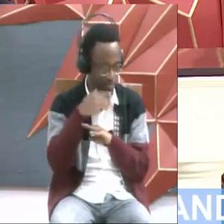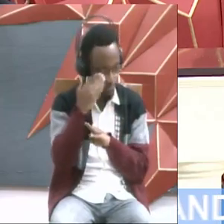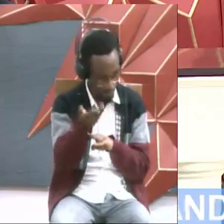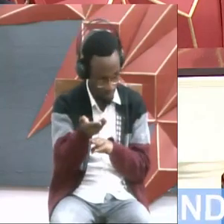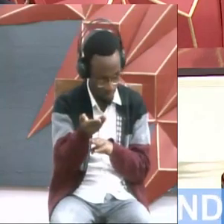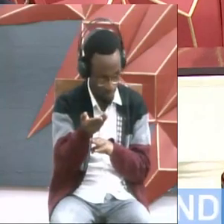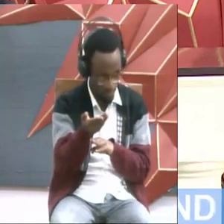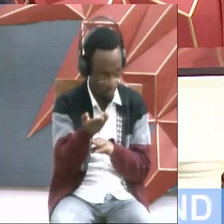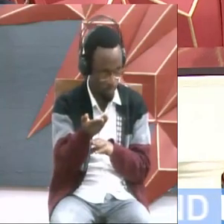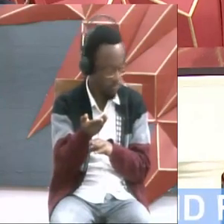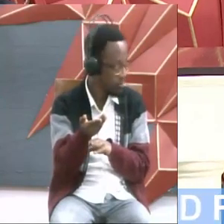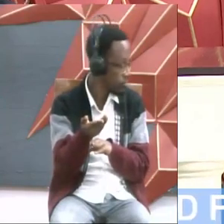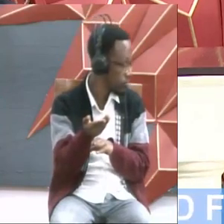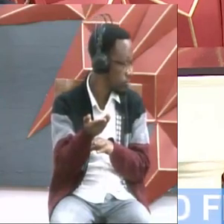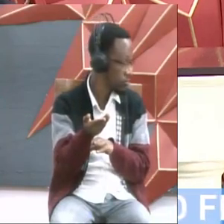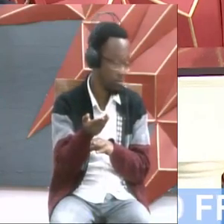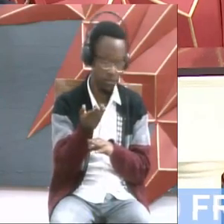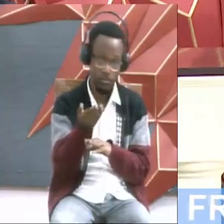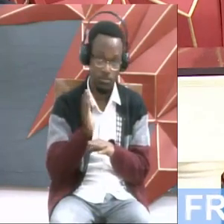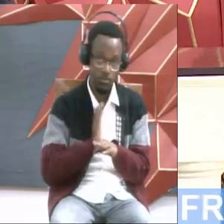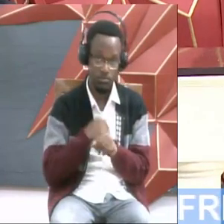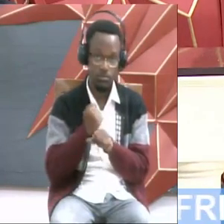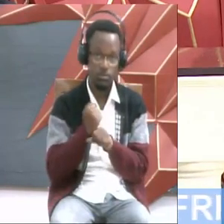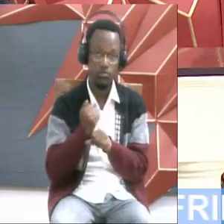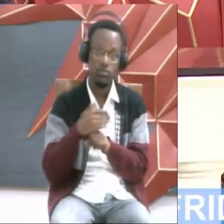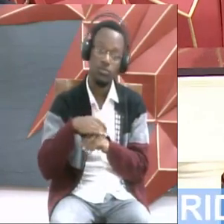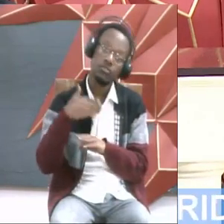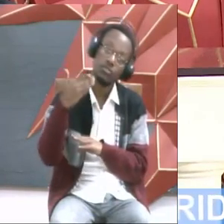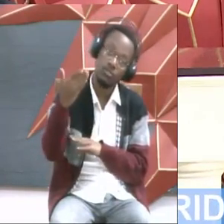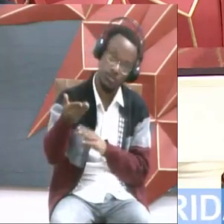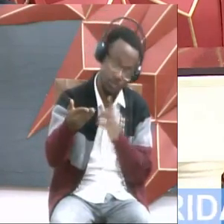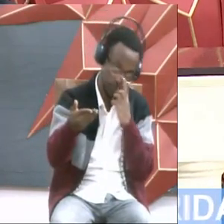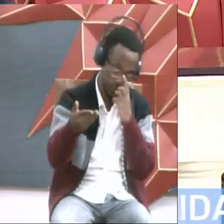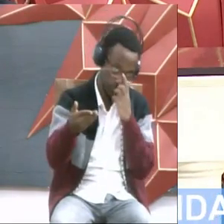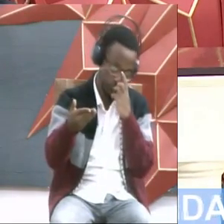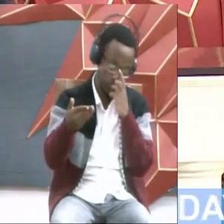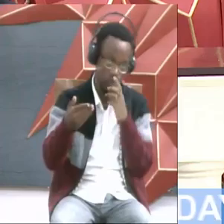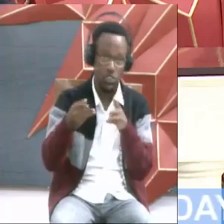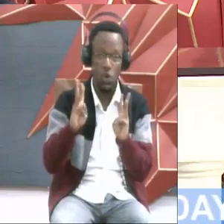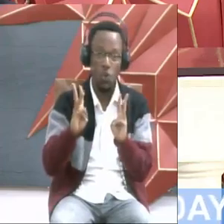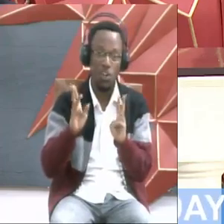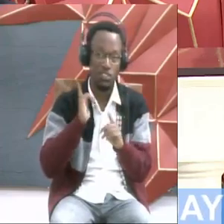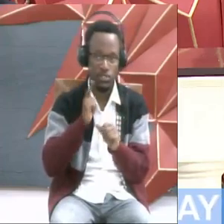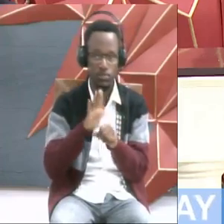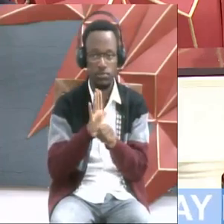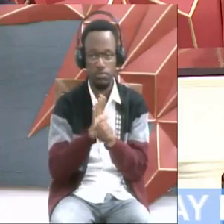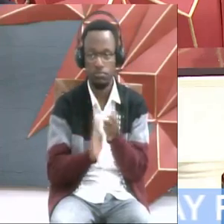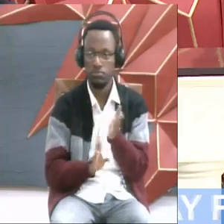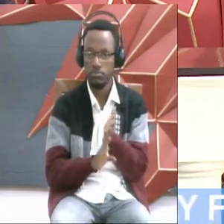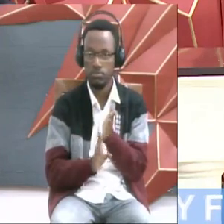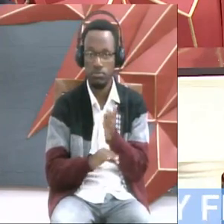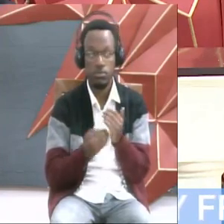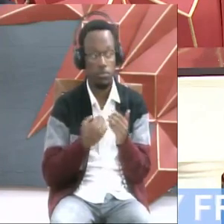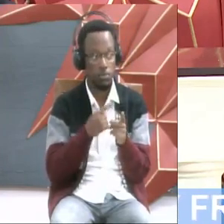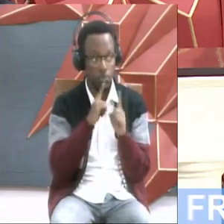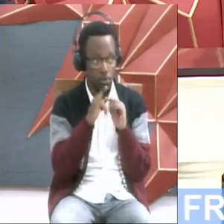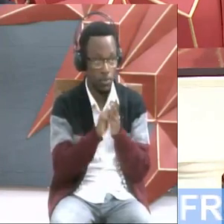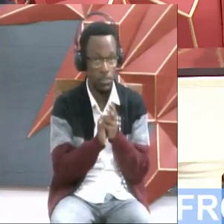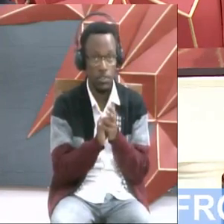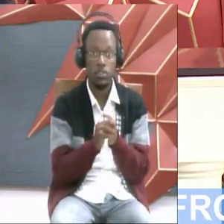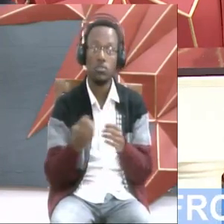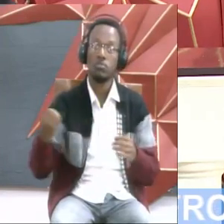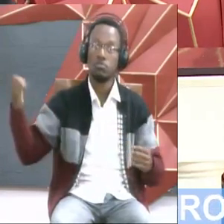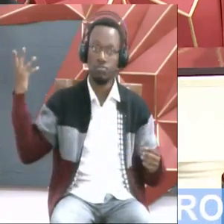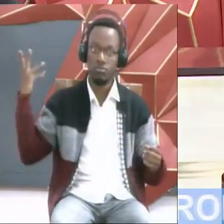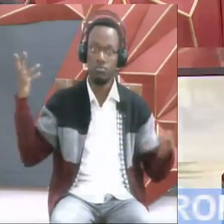Alors laissez-moi le reste nous allons dire cela après. Mu buryo bwihuse. d'une manière rapide. Mais je